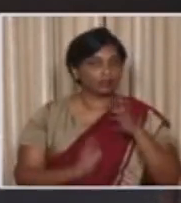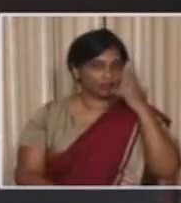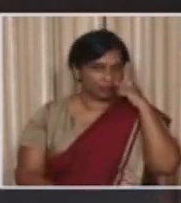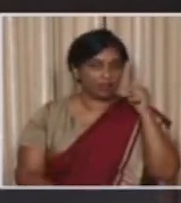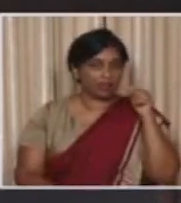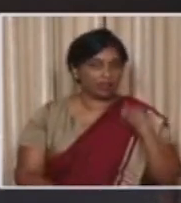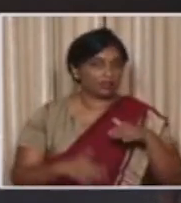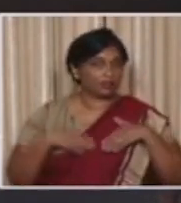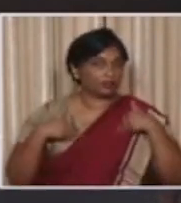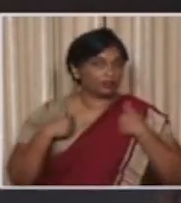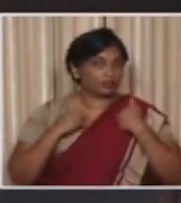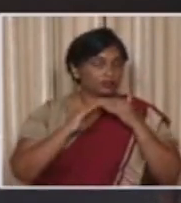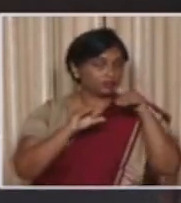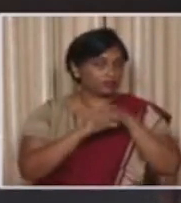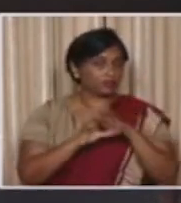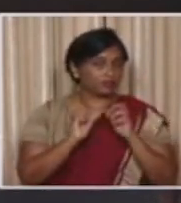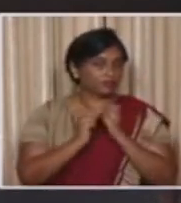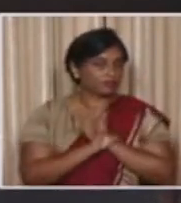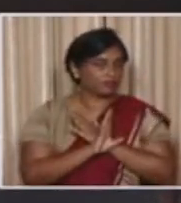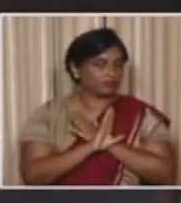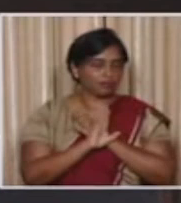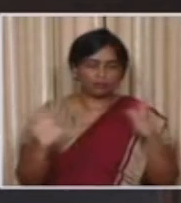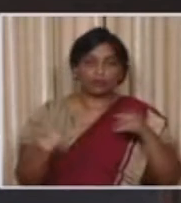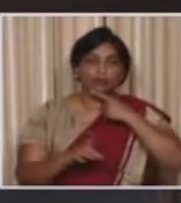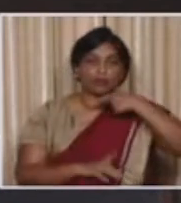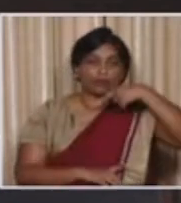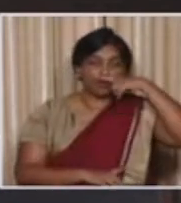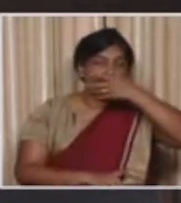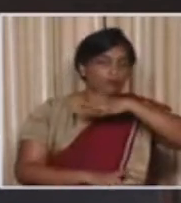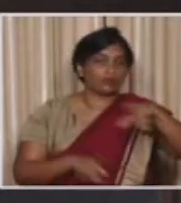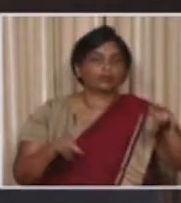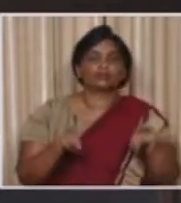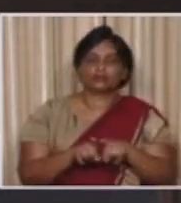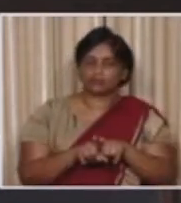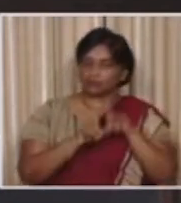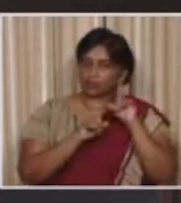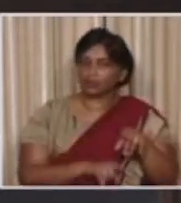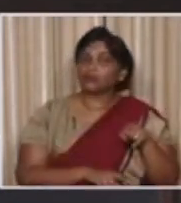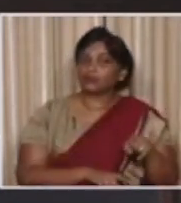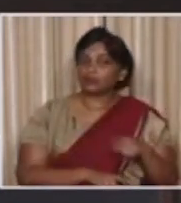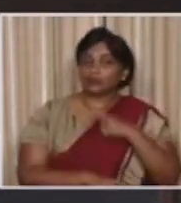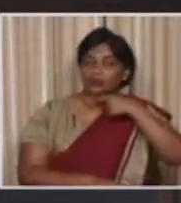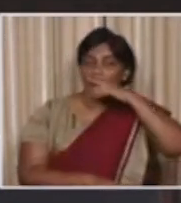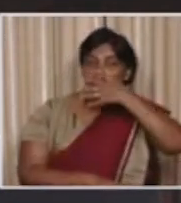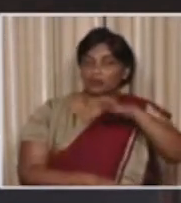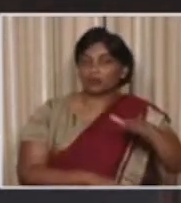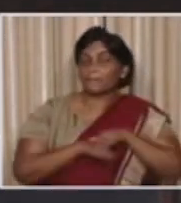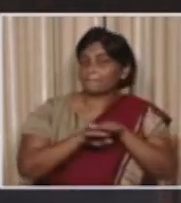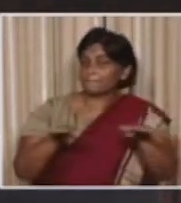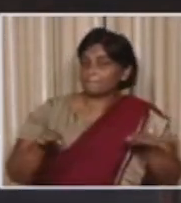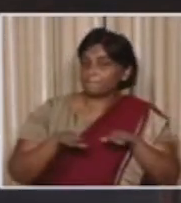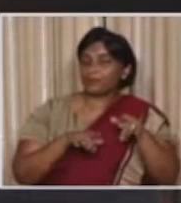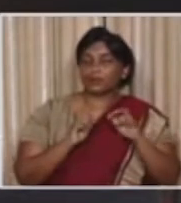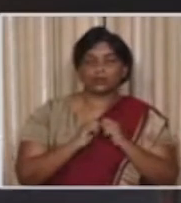තියාගන්න, අද සෞඛ්‍ය ඇතිවිලා තියෙන මහා අර්බුදය මහා සාගරයක් වගේ තැනක. ඒ නිසා මේ මහා සාගරේ පීනලා